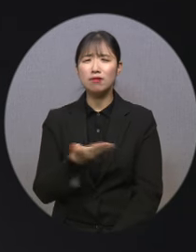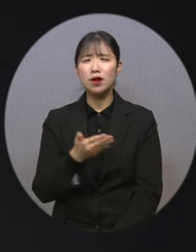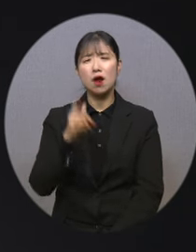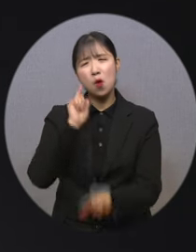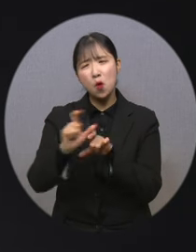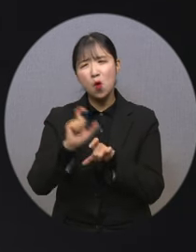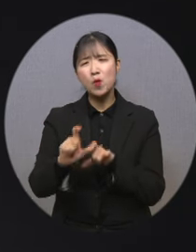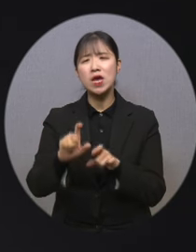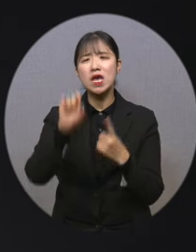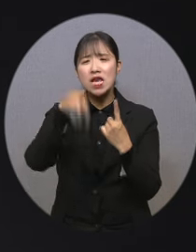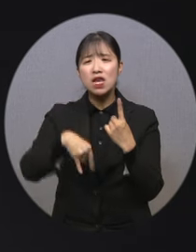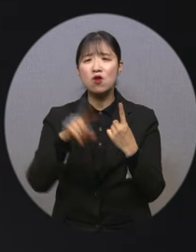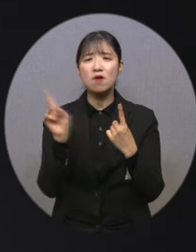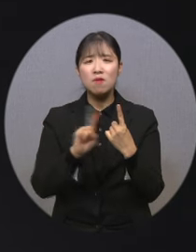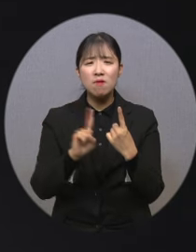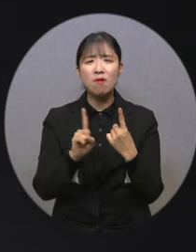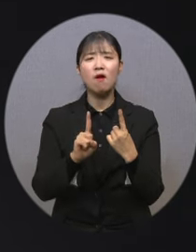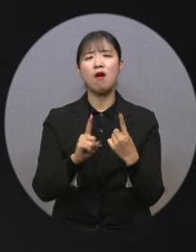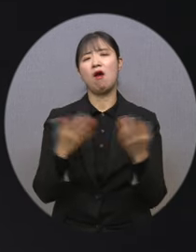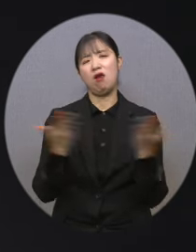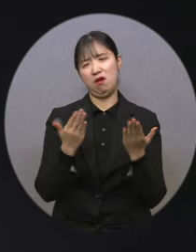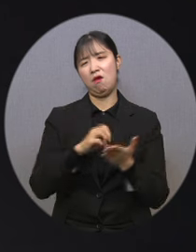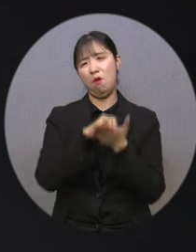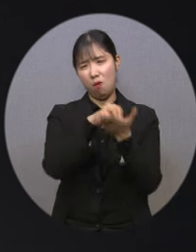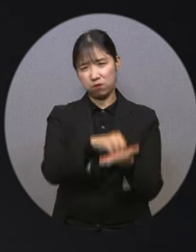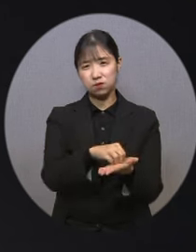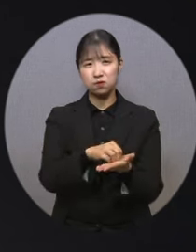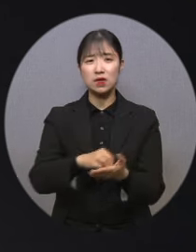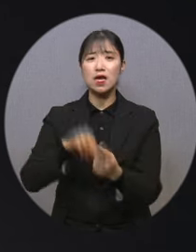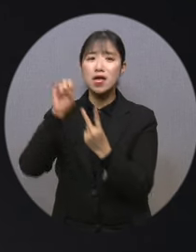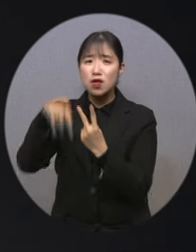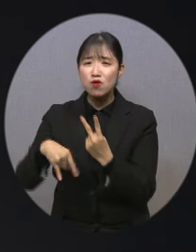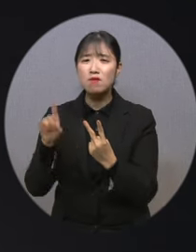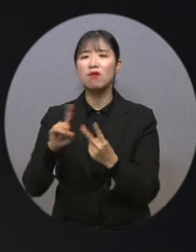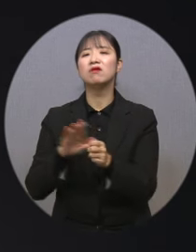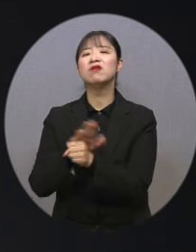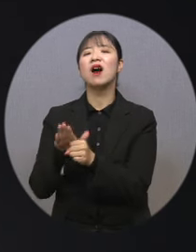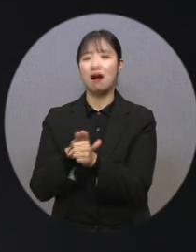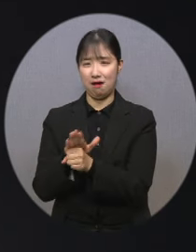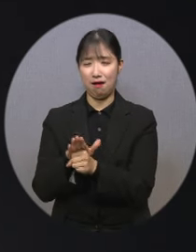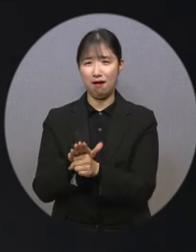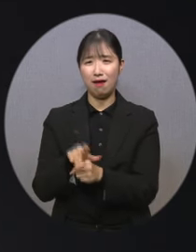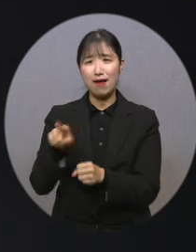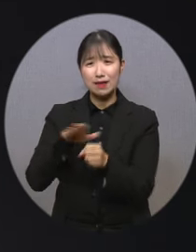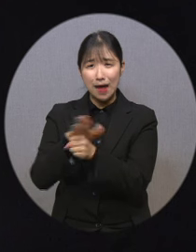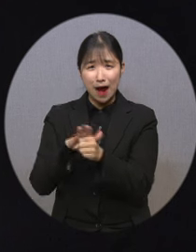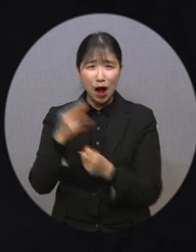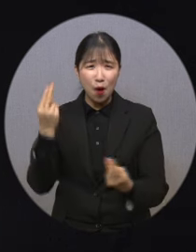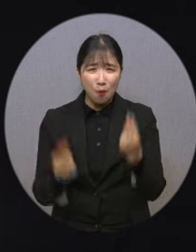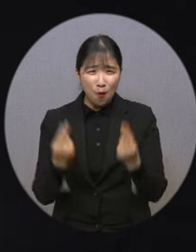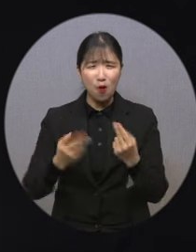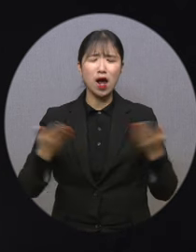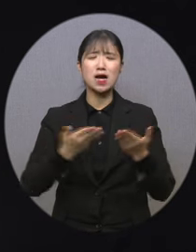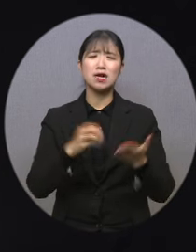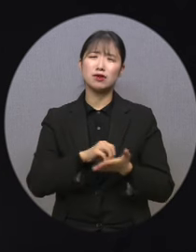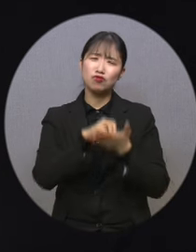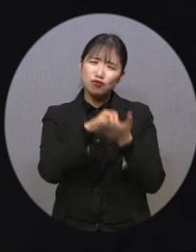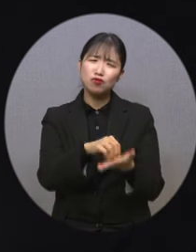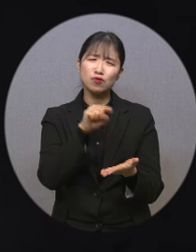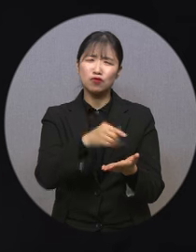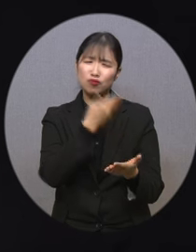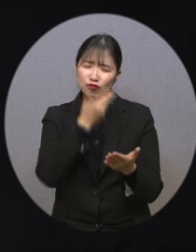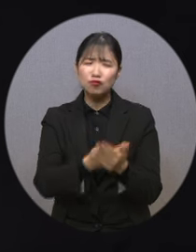바로 취업 이고 2위가 사랑 이라고 하더라구요 자 그래서 사랑 을 제친 취업도 이 청년들이 취업에 대한 고충을 직접